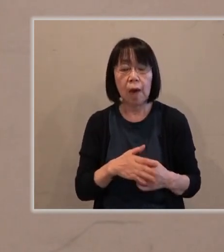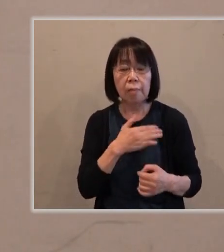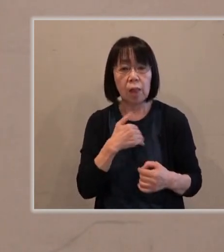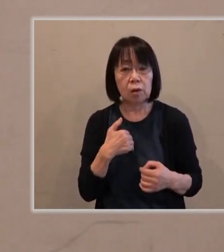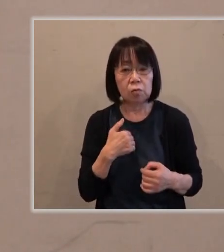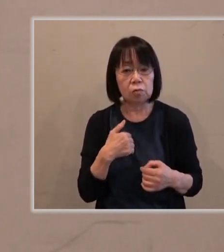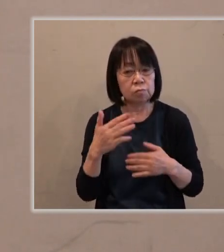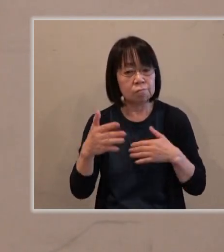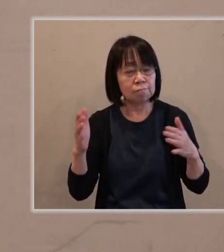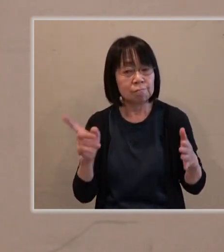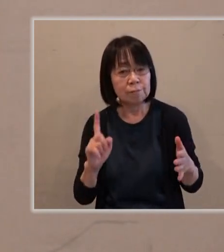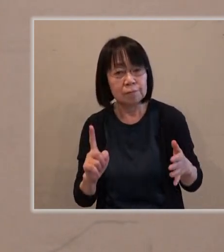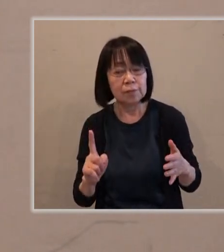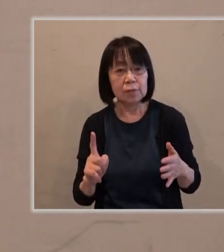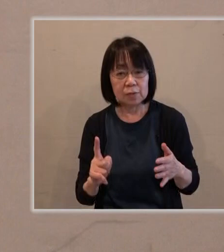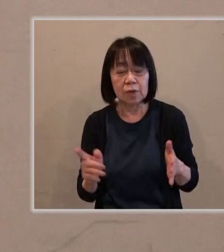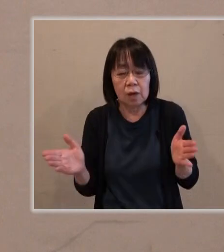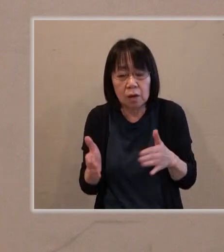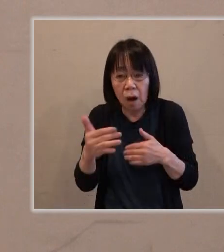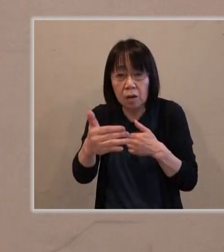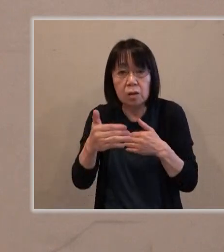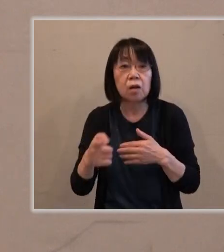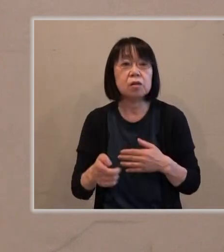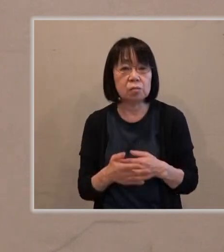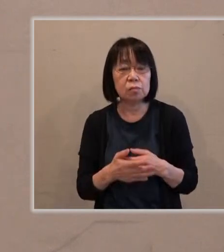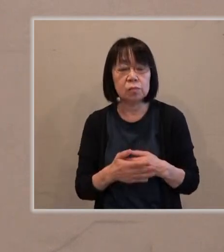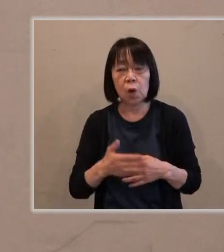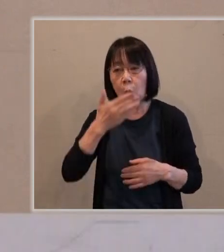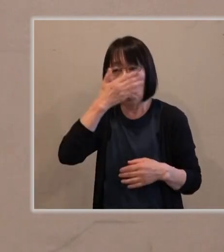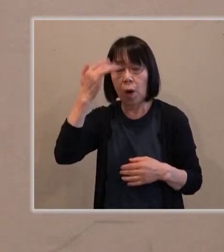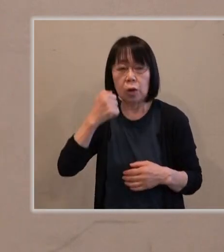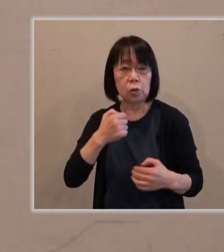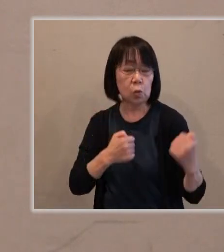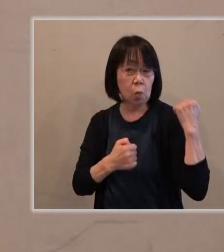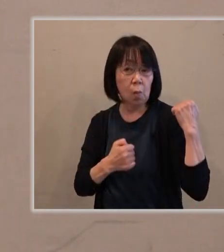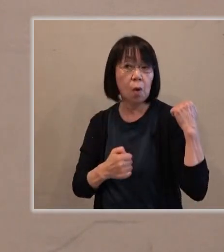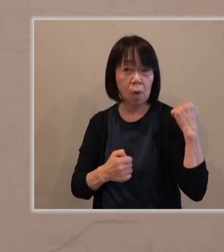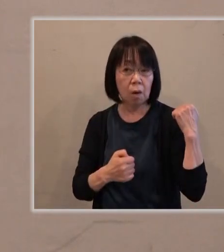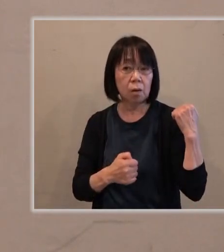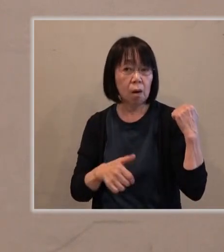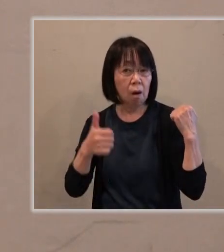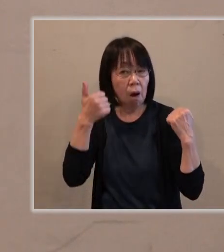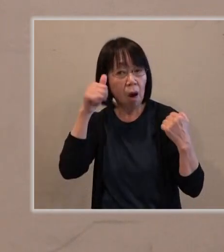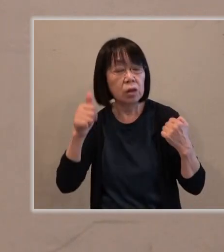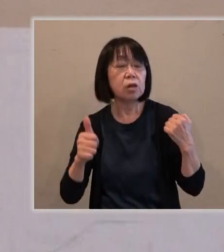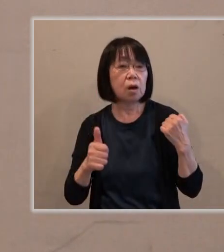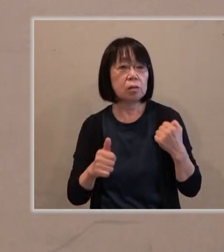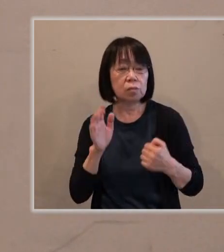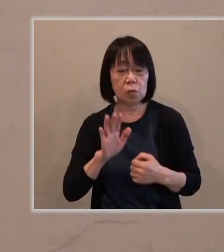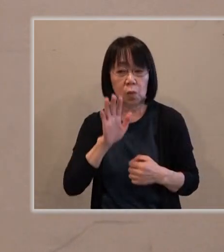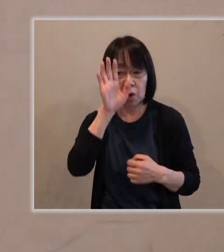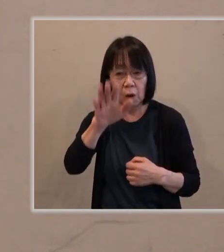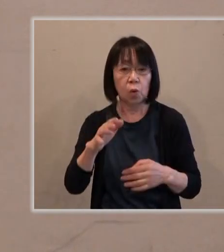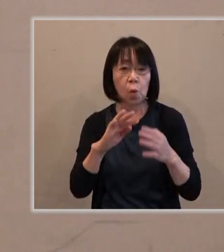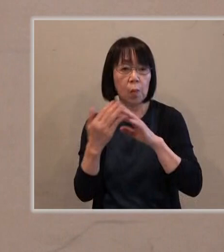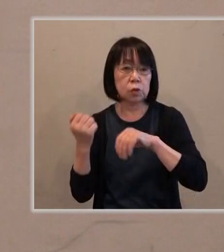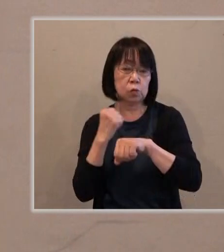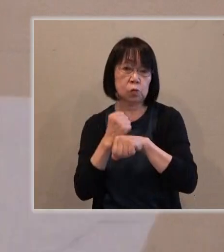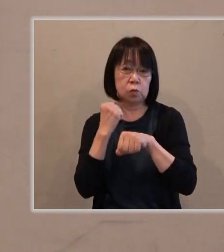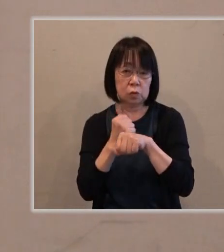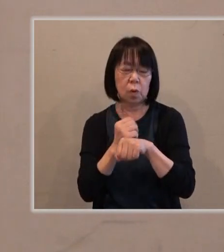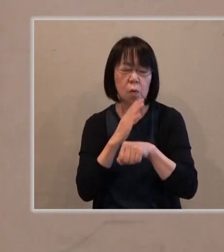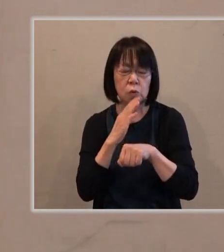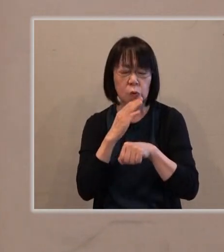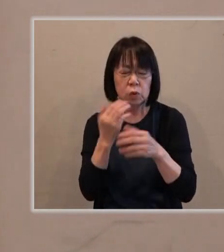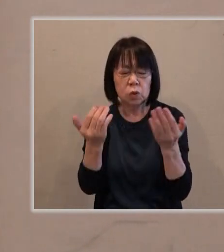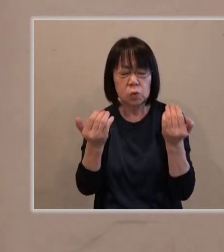ですが、若い方のパワーね、パワーとアイデアと行動力っていうのがこれからの街づくりには本当に必要